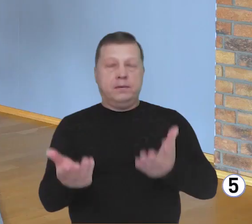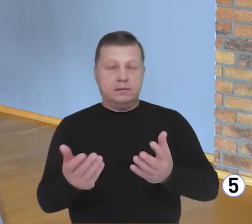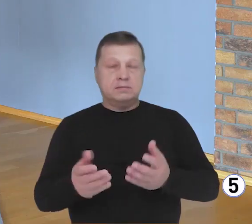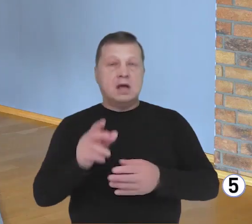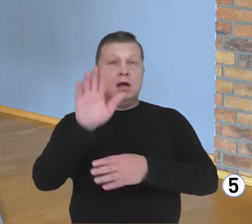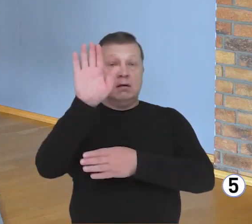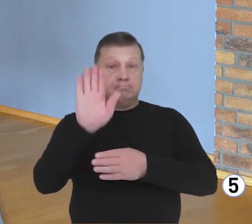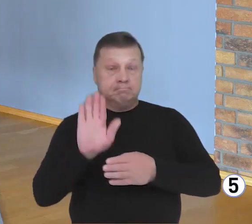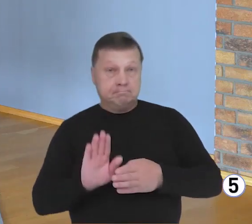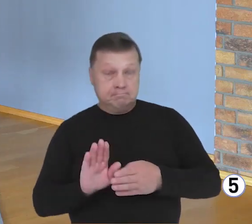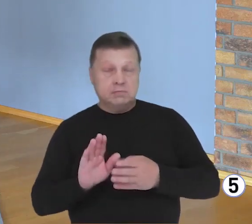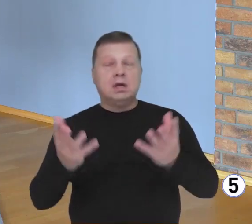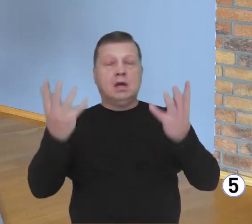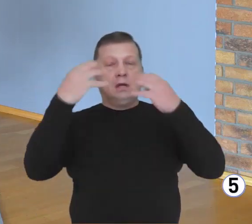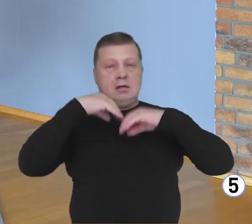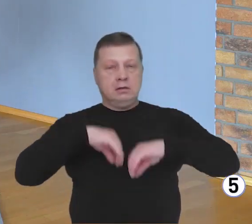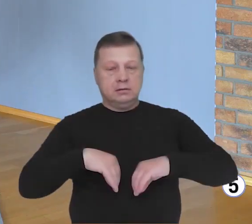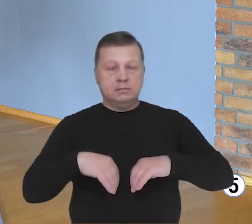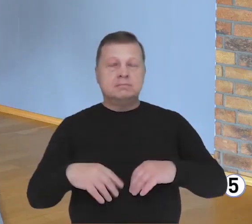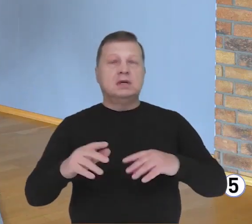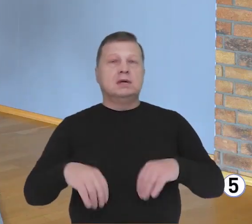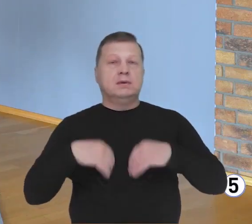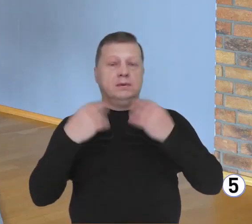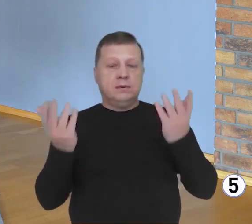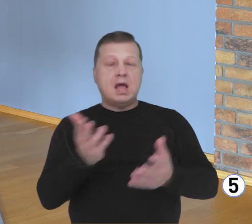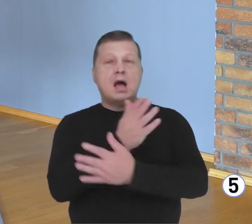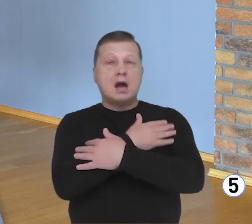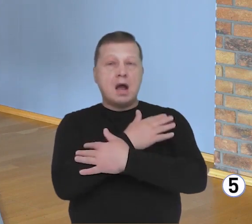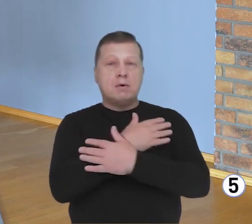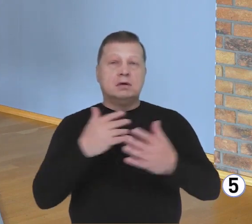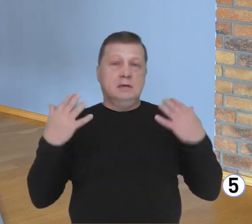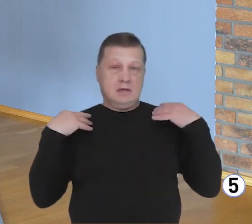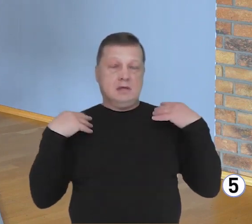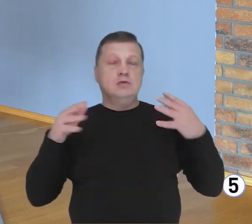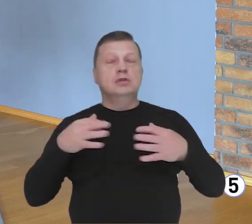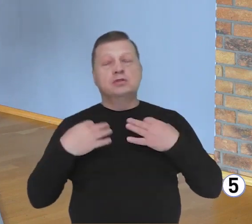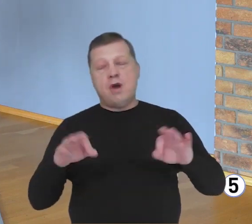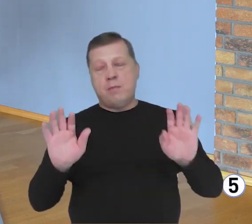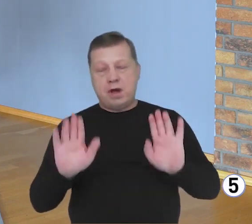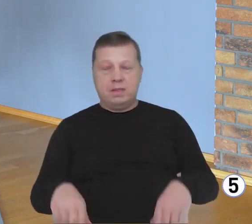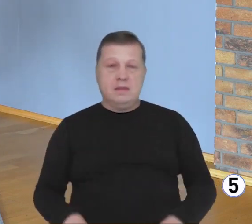Wydech. Wdech. Swobodnie ramiona. Dobrze.